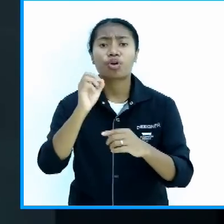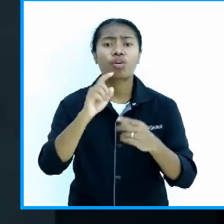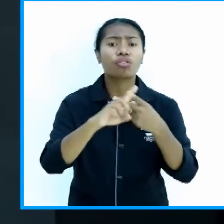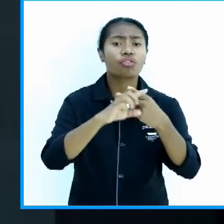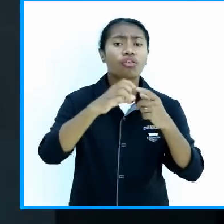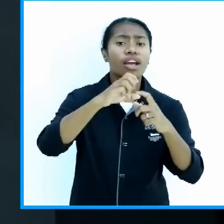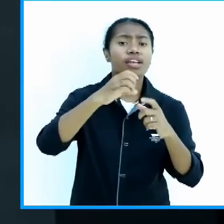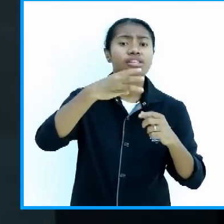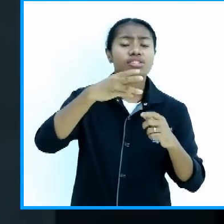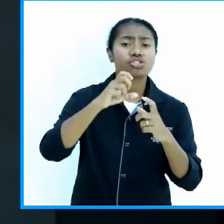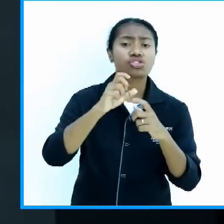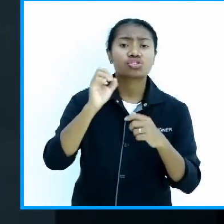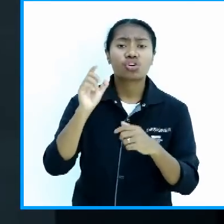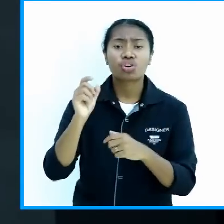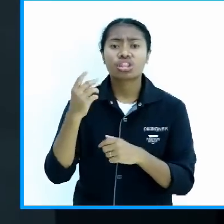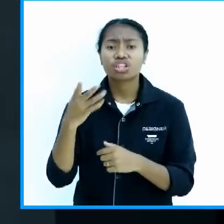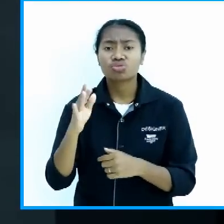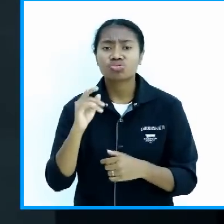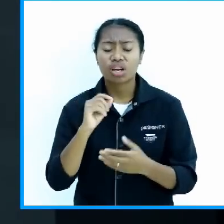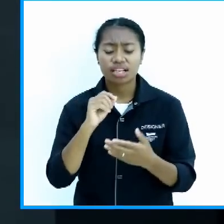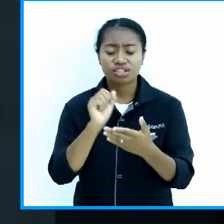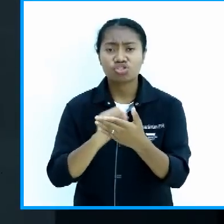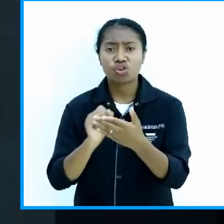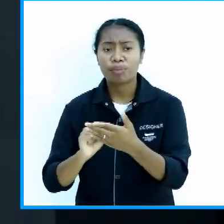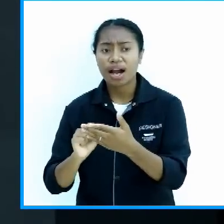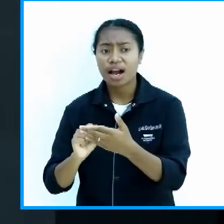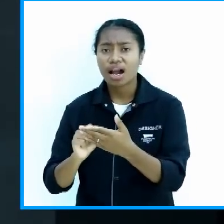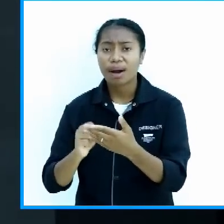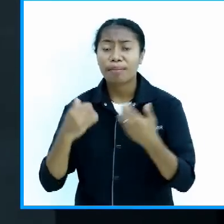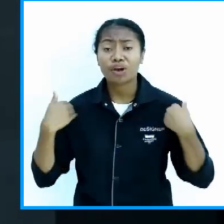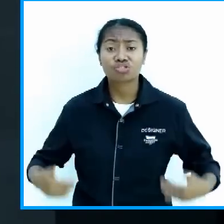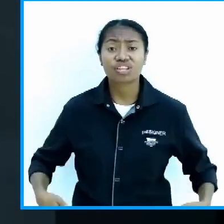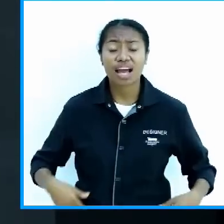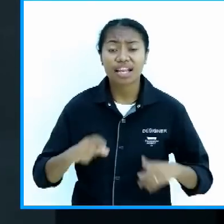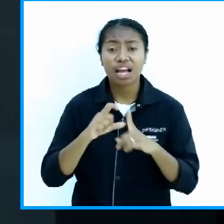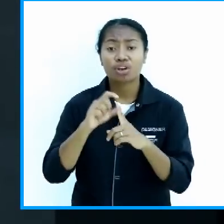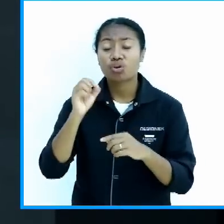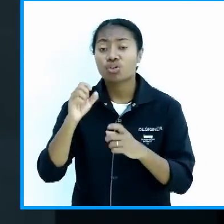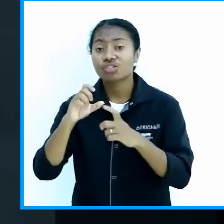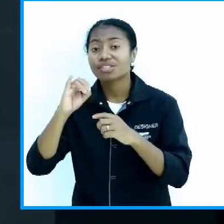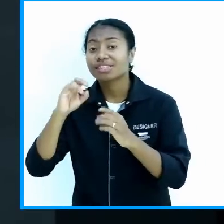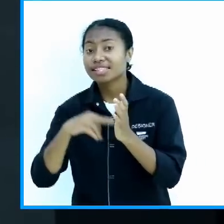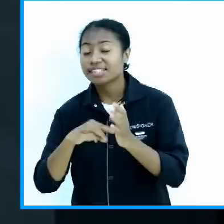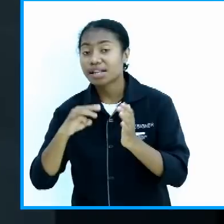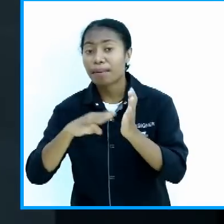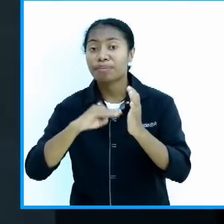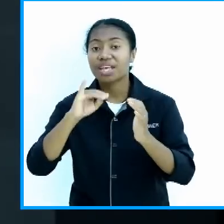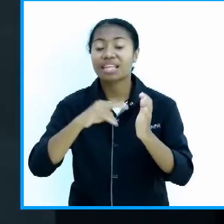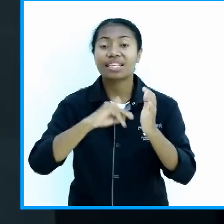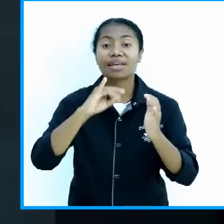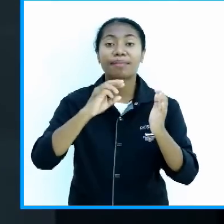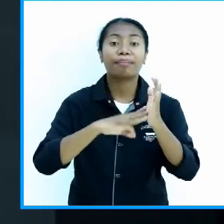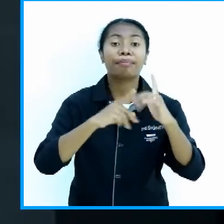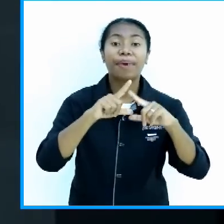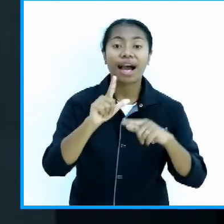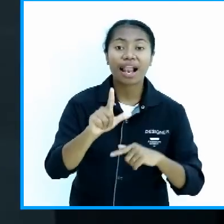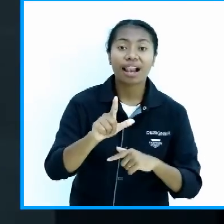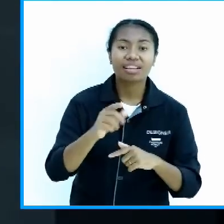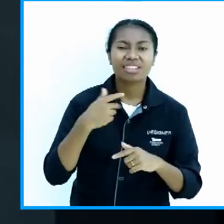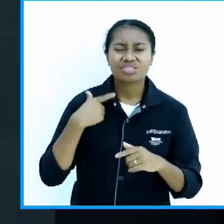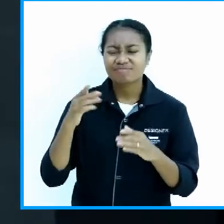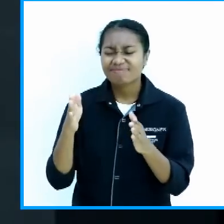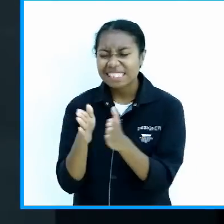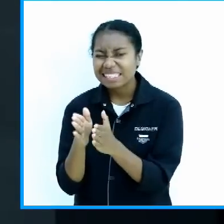kemudian dicoba di manusia, itu pun dicoba di manusia dengan dosis minimal pada hewan dibagi 50. Jadi sangat kecil, baru